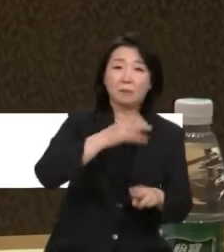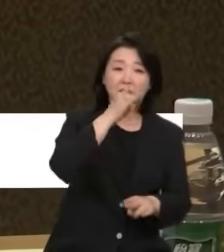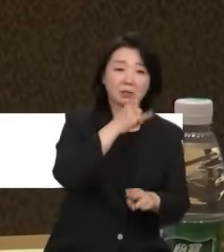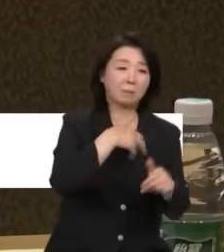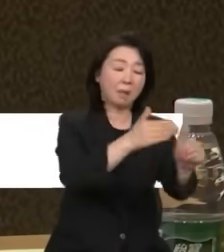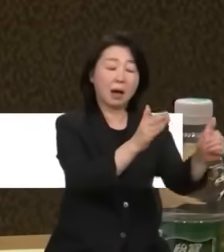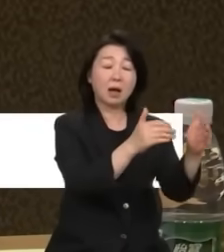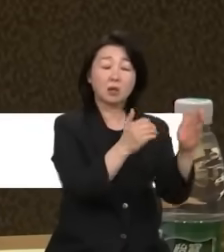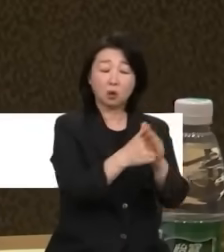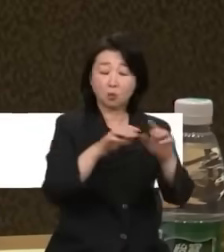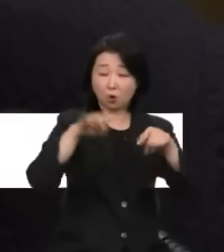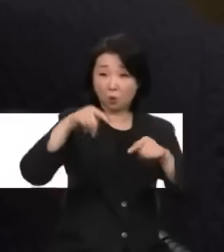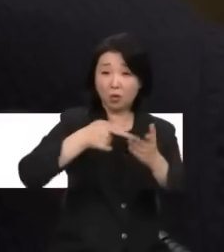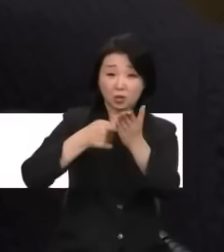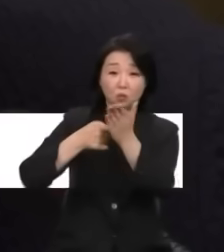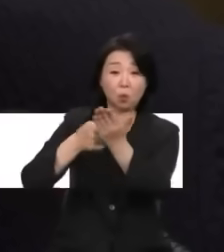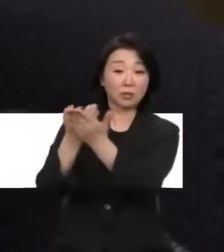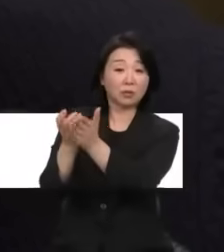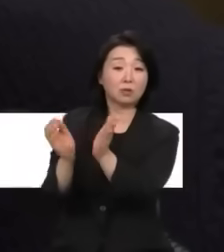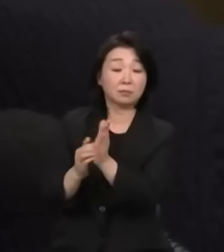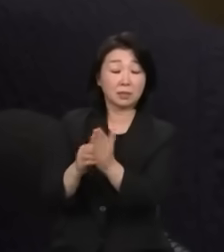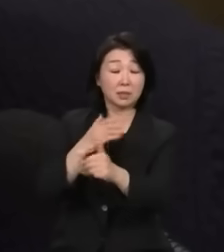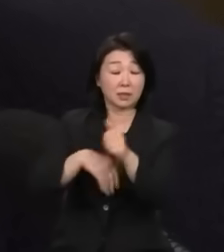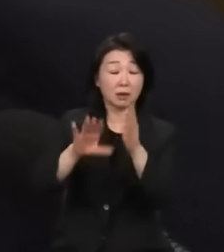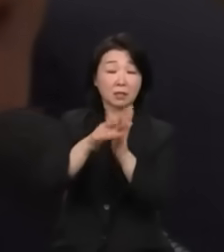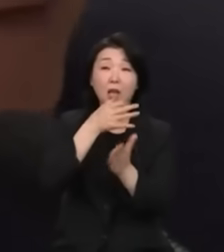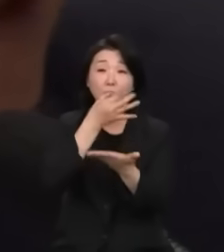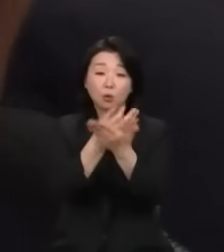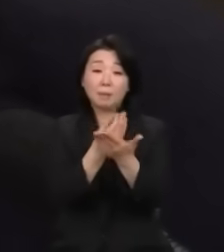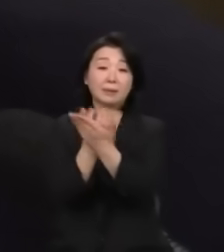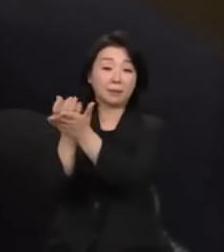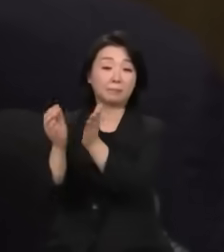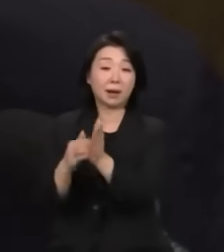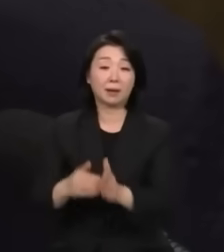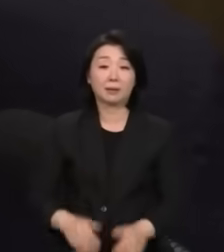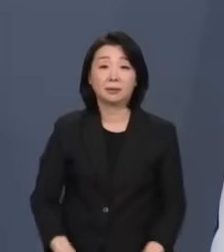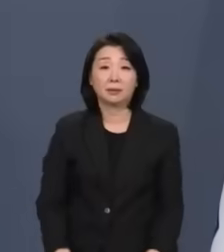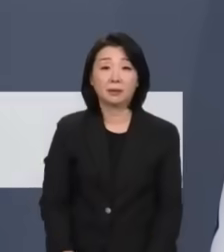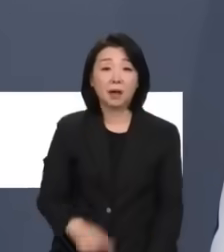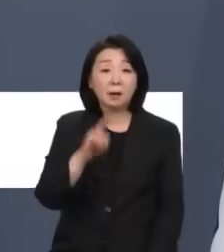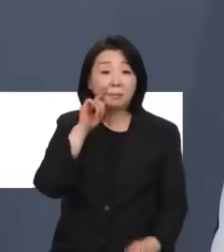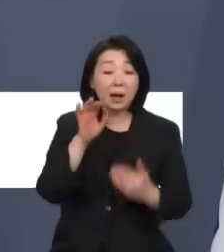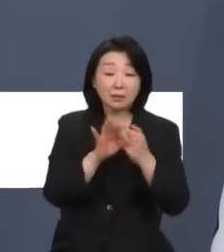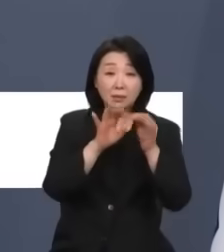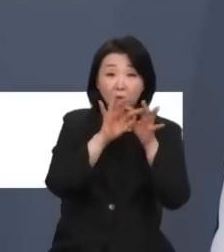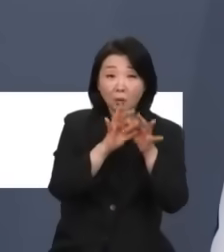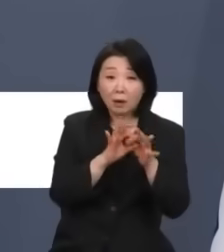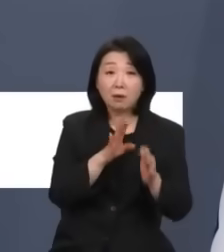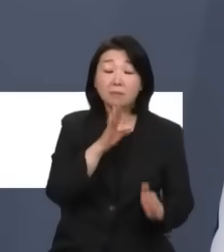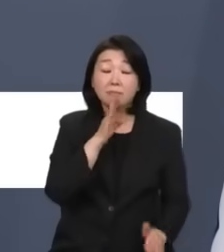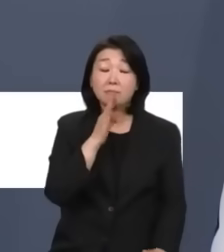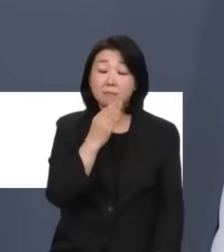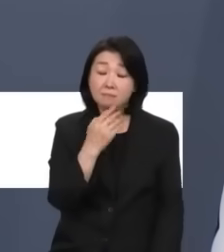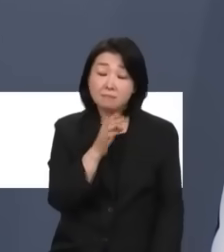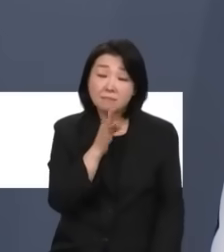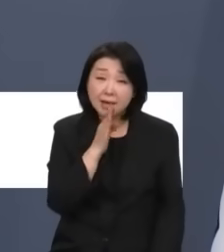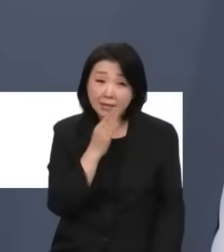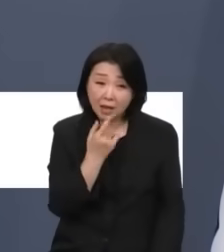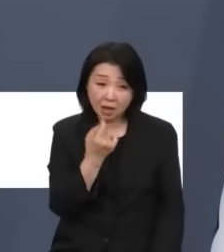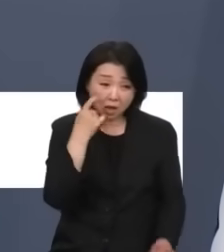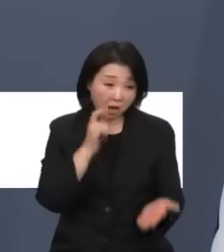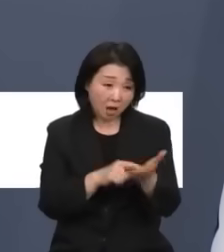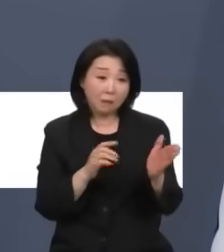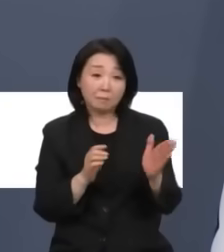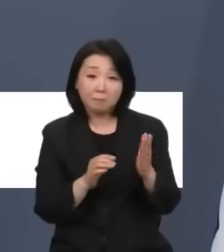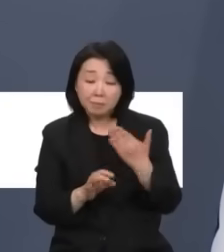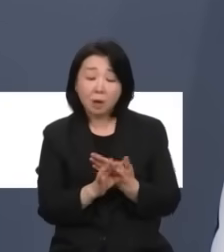신고서를 냈습니다. 당시 상황이 담긴 녹음 파일도 제출했습니다. 만일 관련된 사안이 인지되면